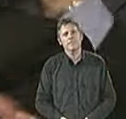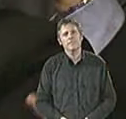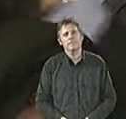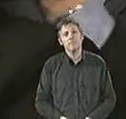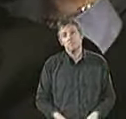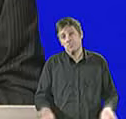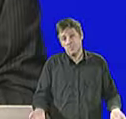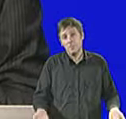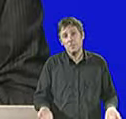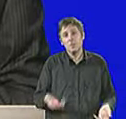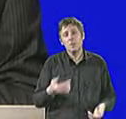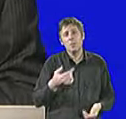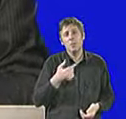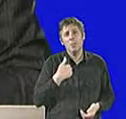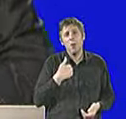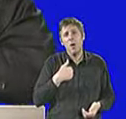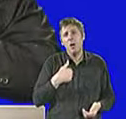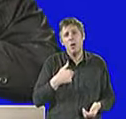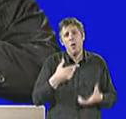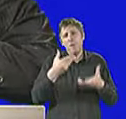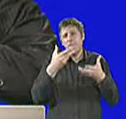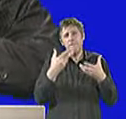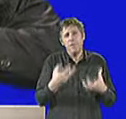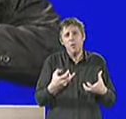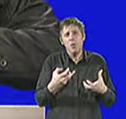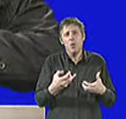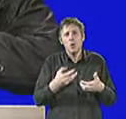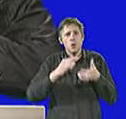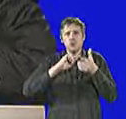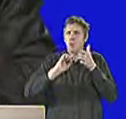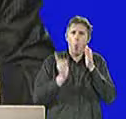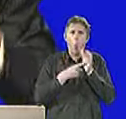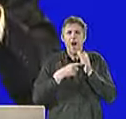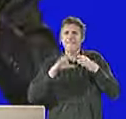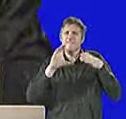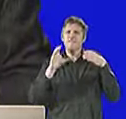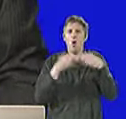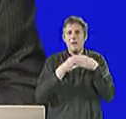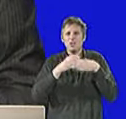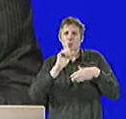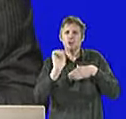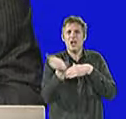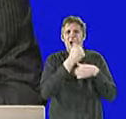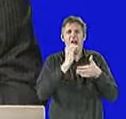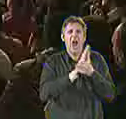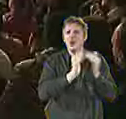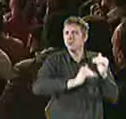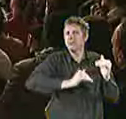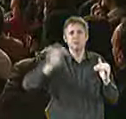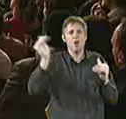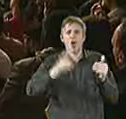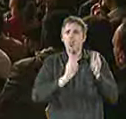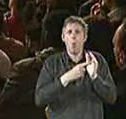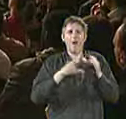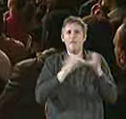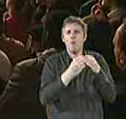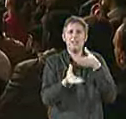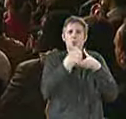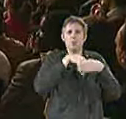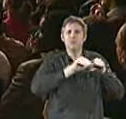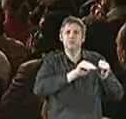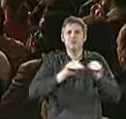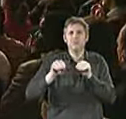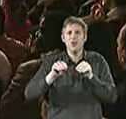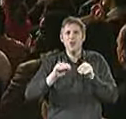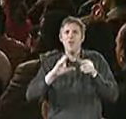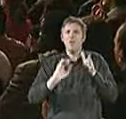C'est pourquoi je veux la reconnaissance d'un droit à la formation pour chacun de vous, quel que soit votre âge. C'est pourquoi j'ai voulu que les